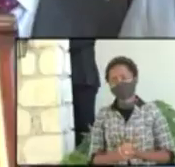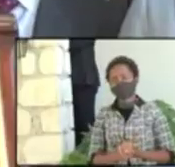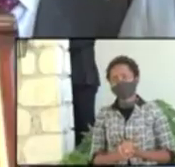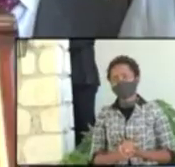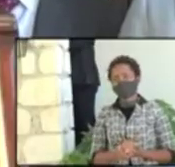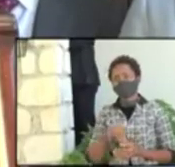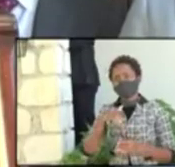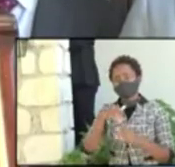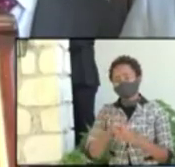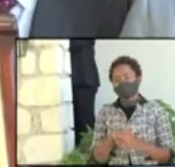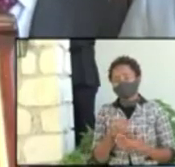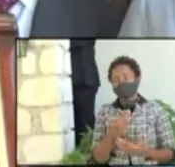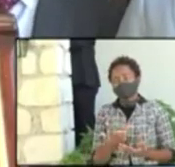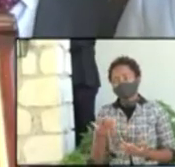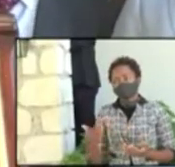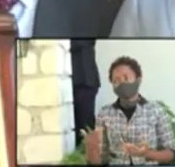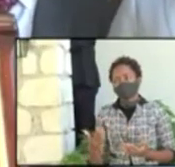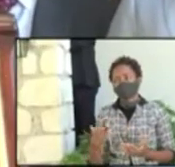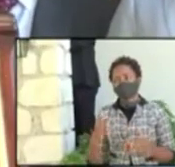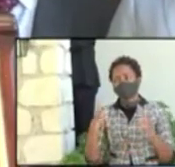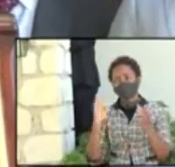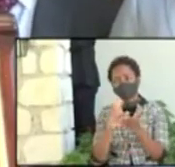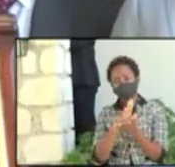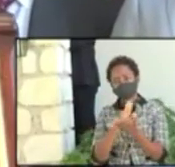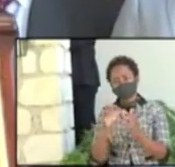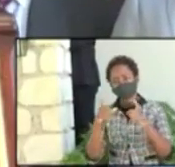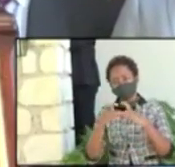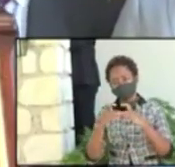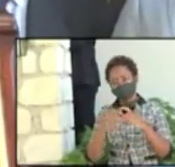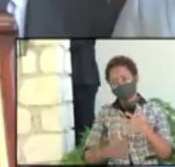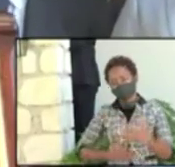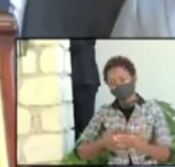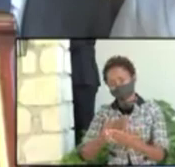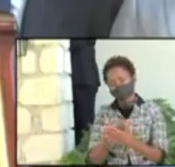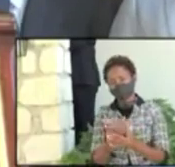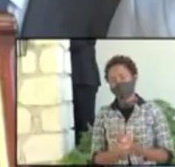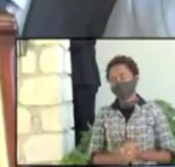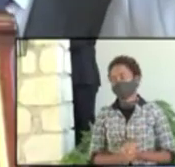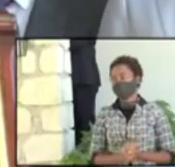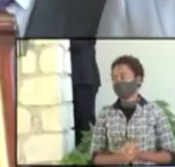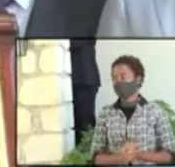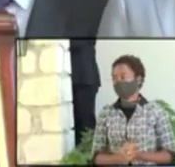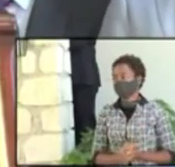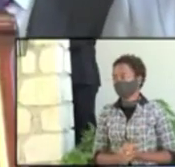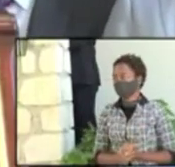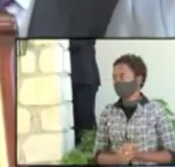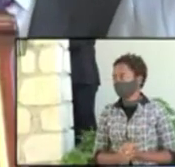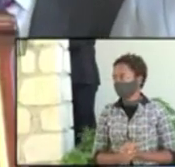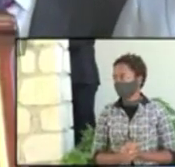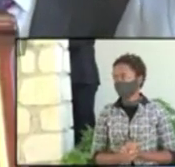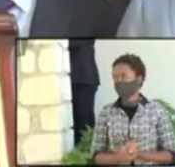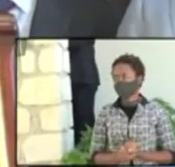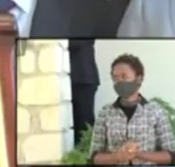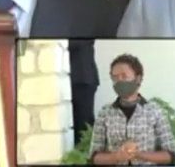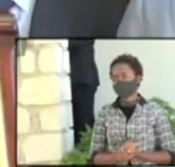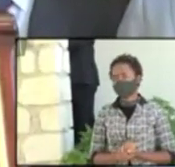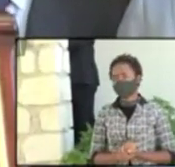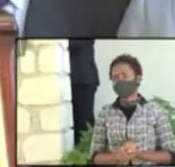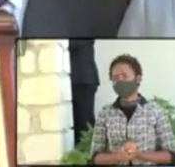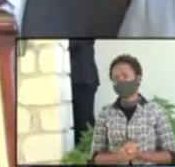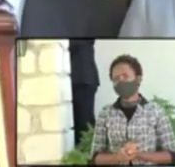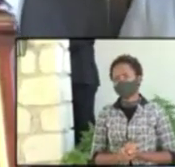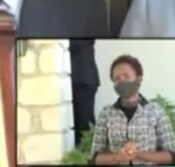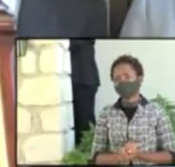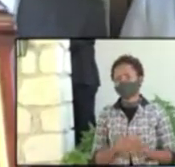dans affaire pièce état civil, ça, il est baptistère. Qui stratégie, ministre, qu'on y a employé pour 572 sections